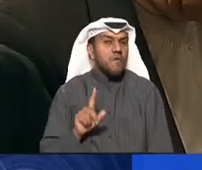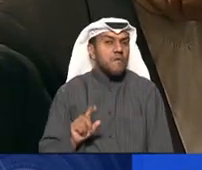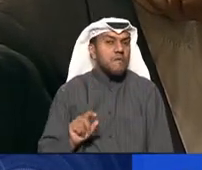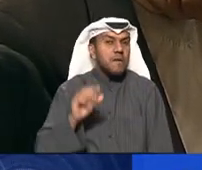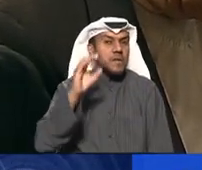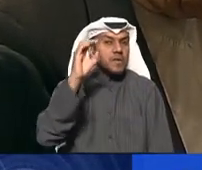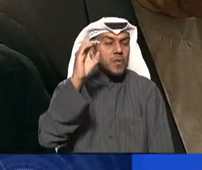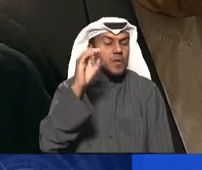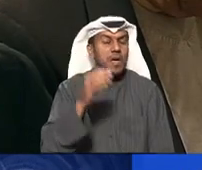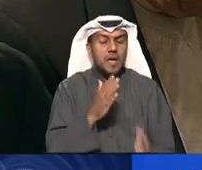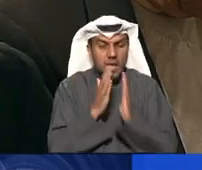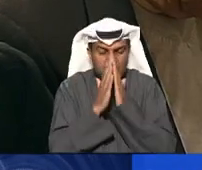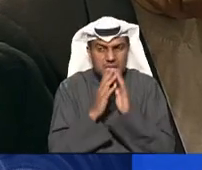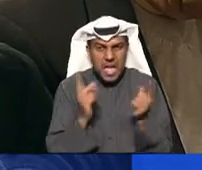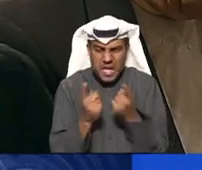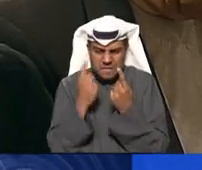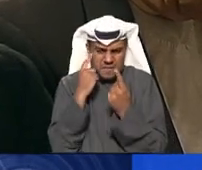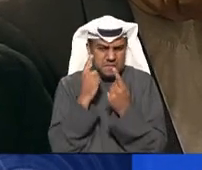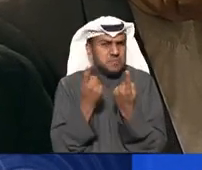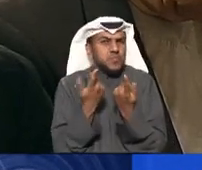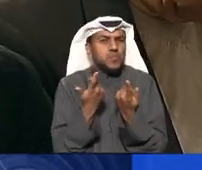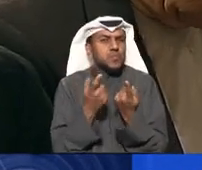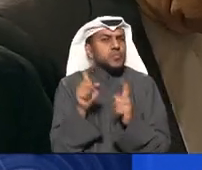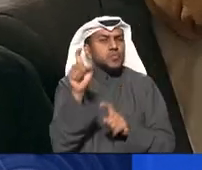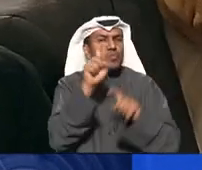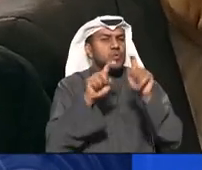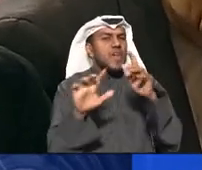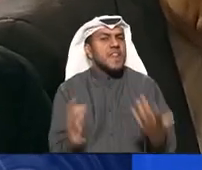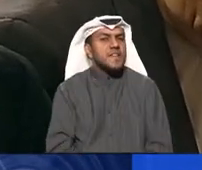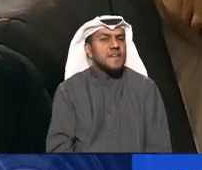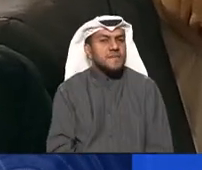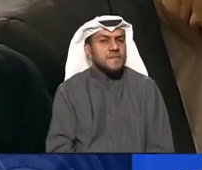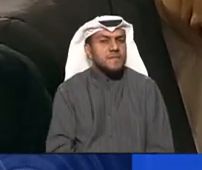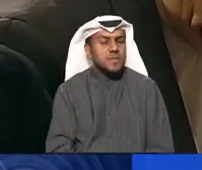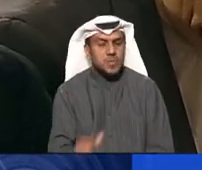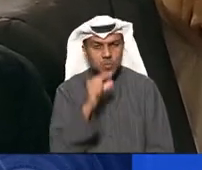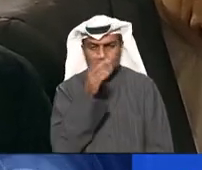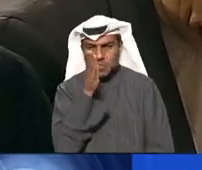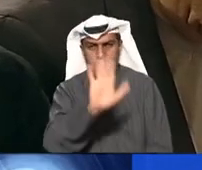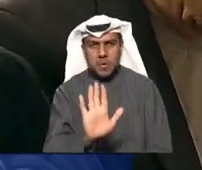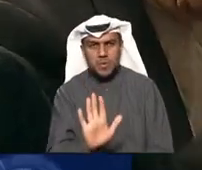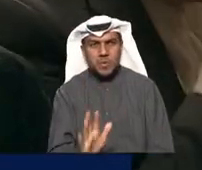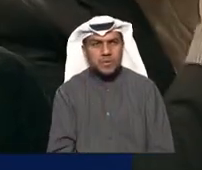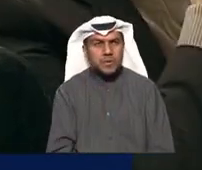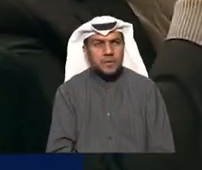عادية، قد يصل إلى دون الحاجة للجوء للطبيب.